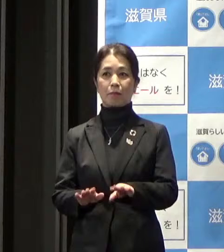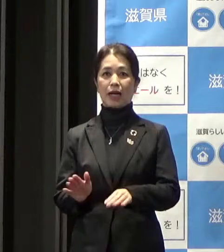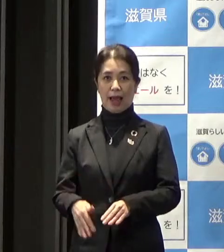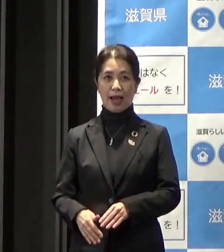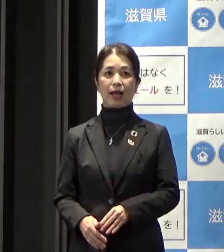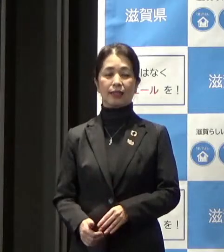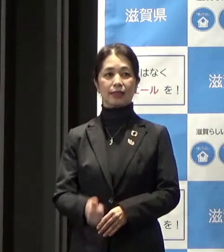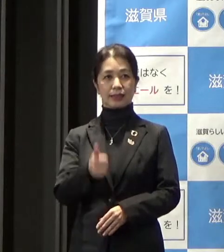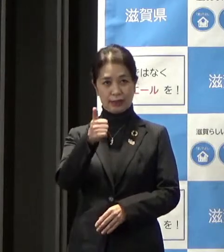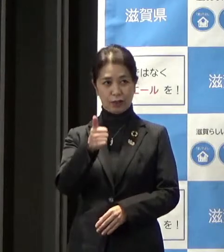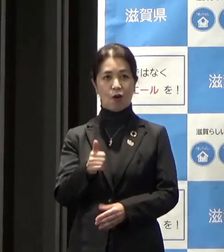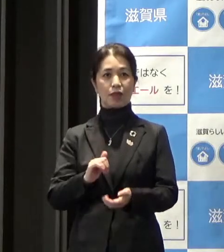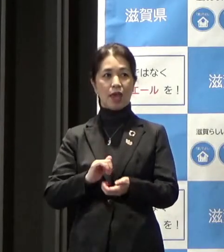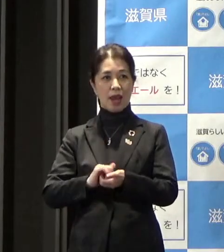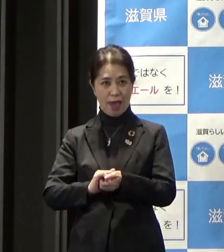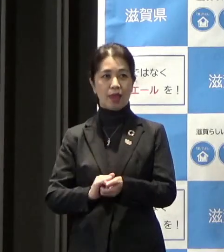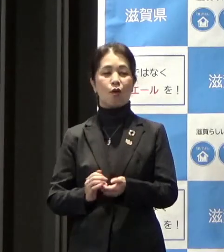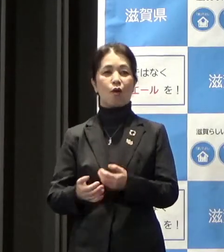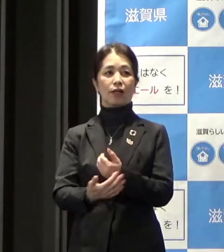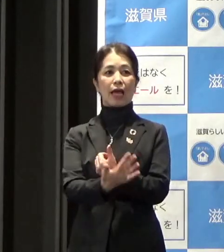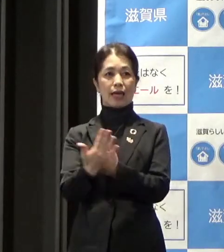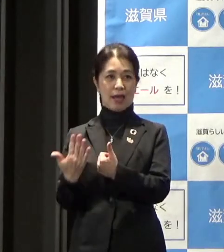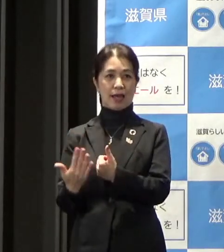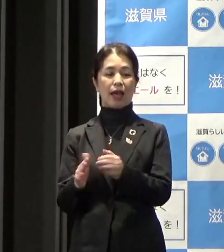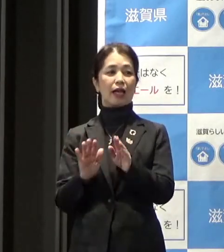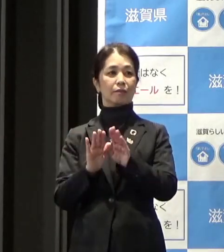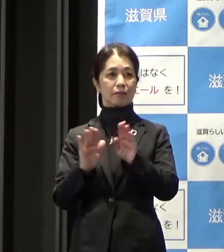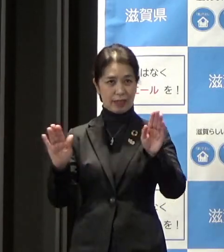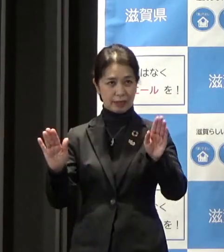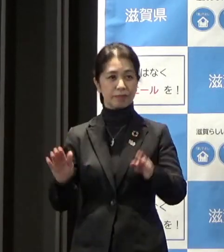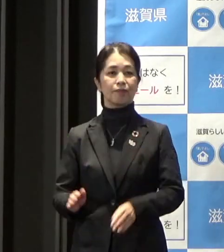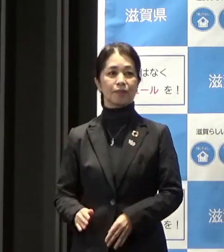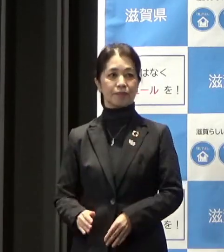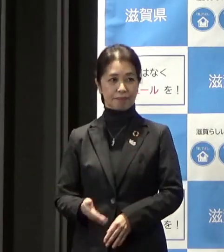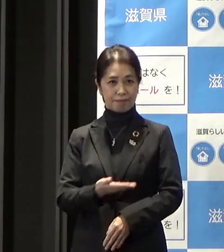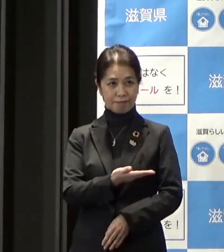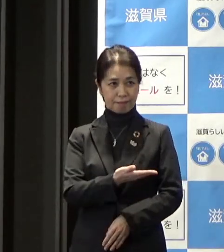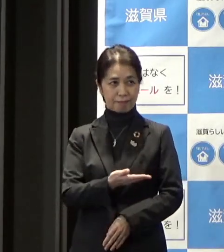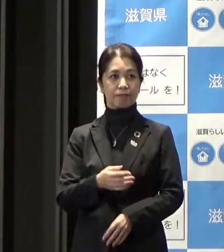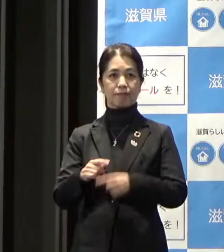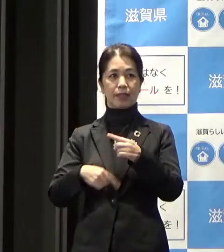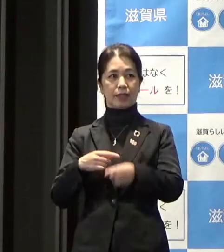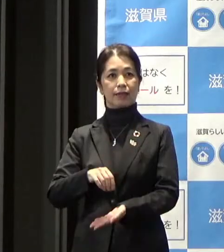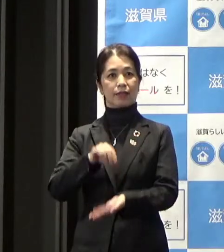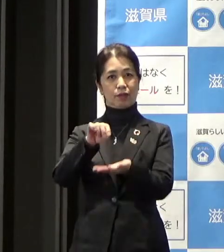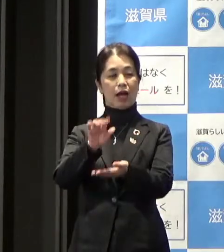第7次の定例会見を始めます。まず冒頭チームの方から話題提供がございます。